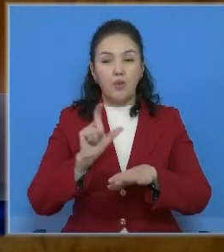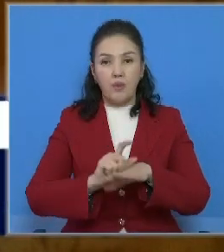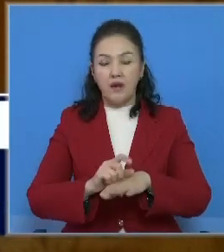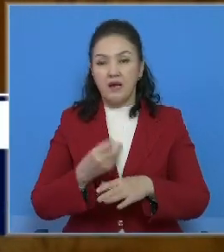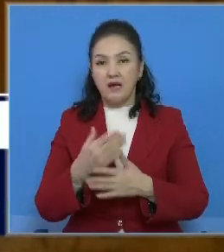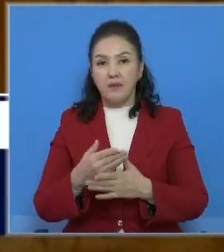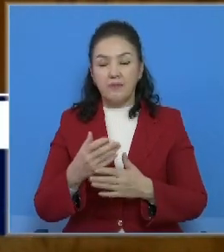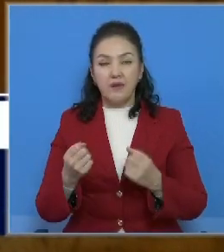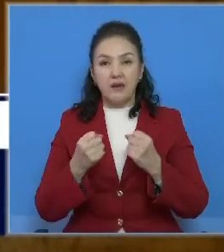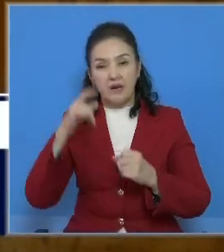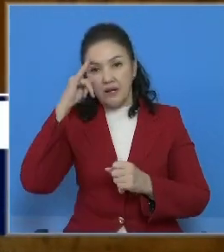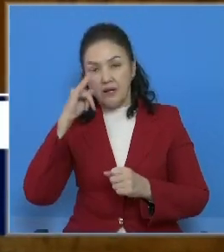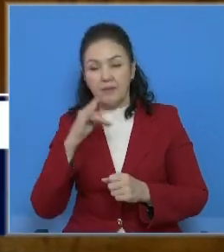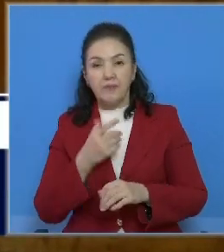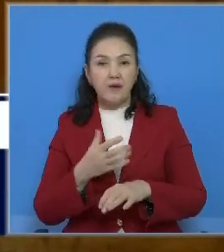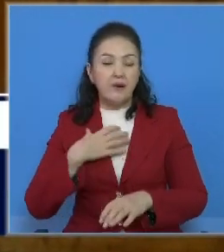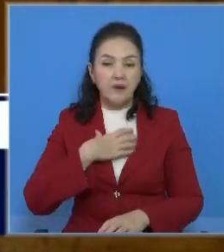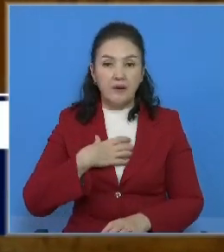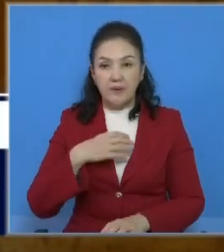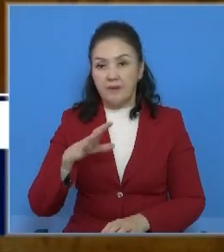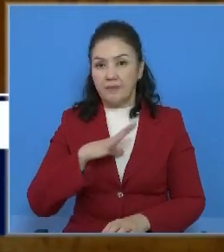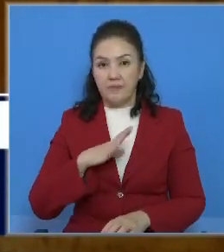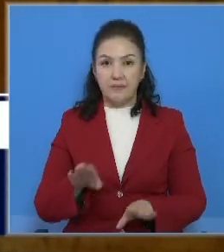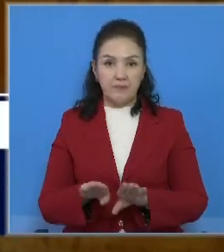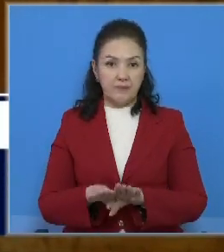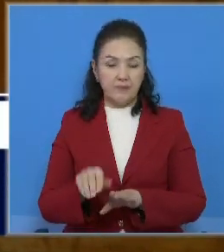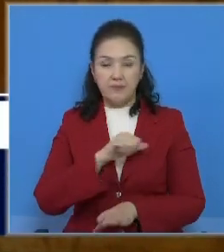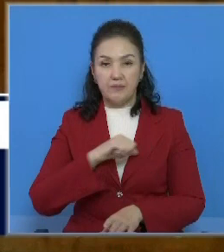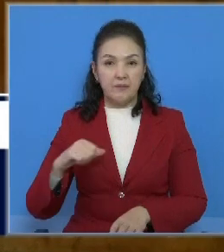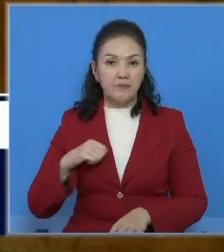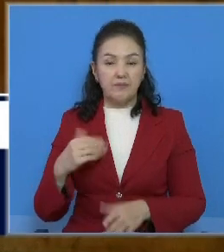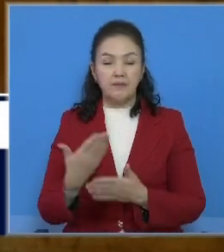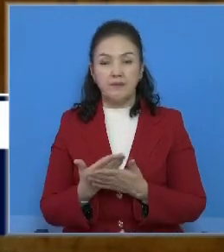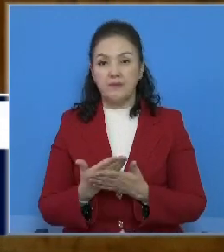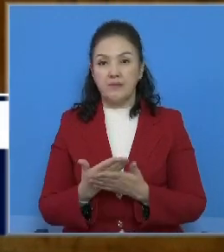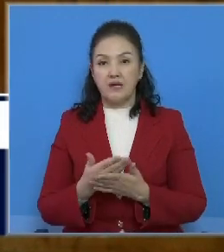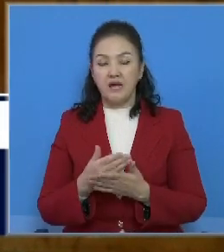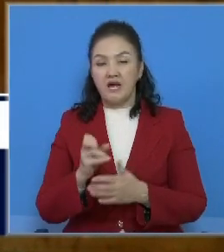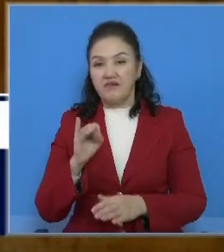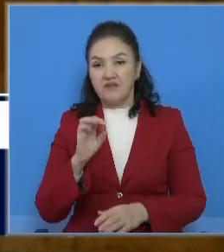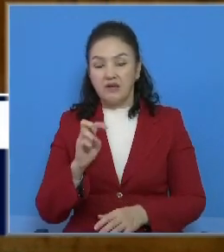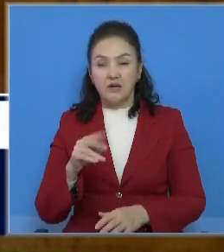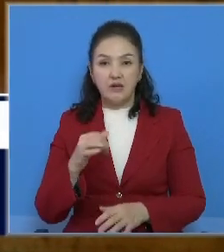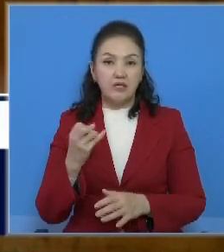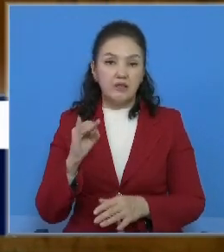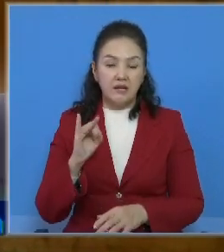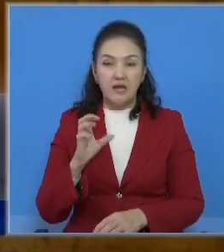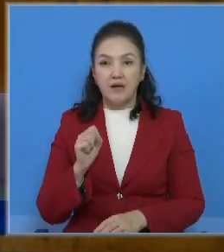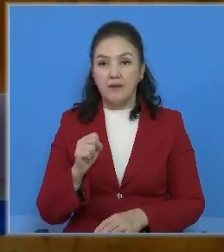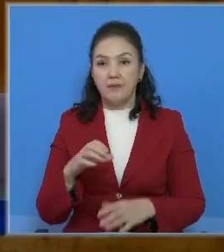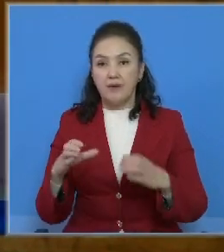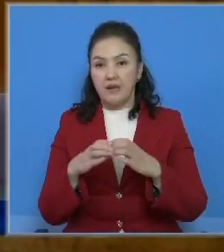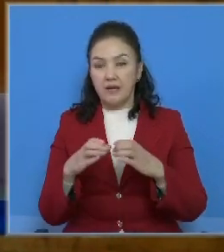бәрі біледі, қазақстандықтар өте маңызды болып тұр, себебі біз өз басымыз осы кафедрамыздың өзі, осы саяси әлеуметтік